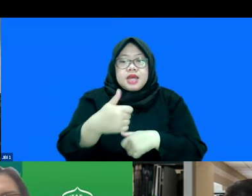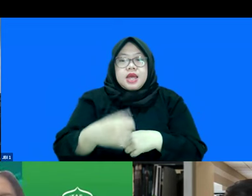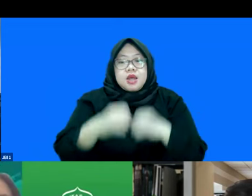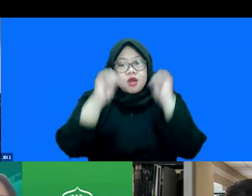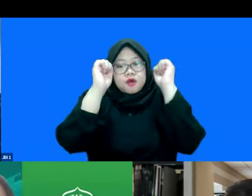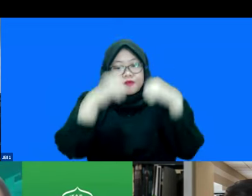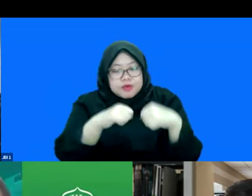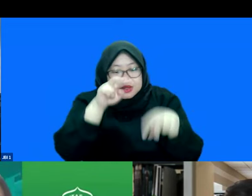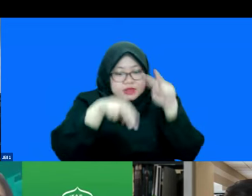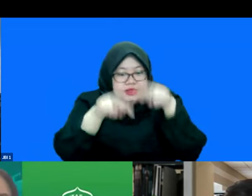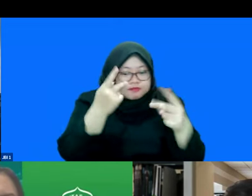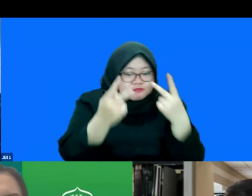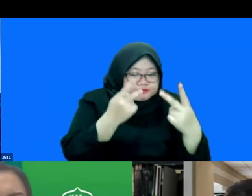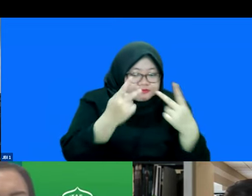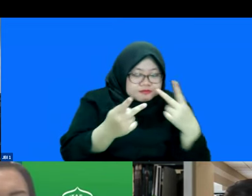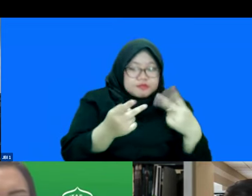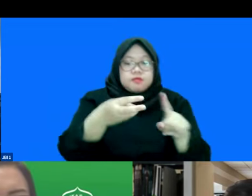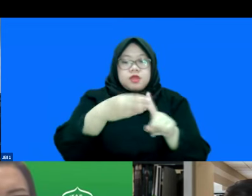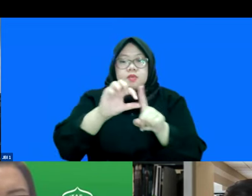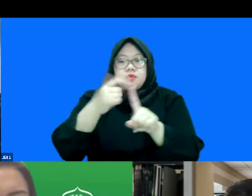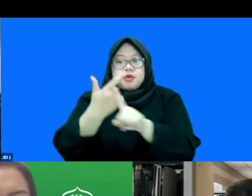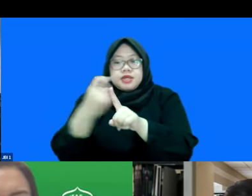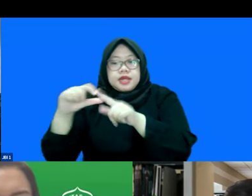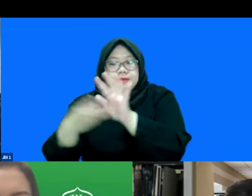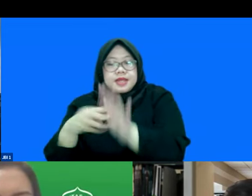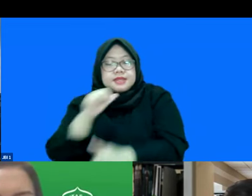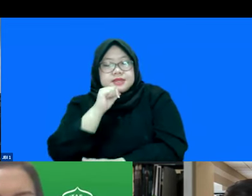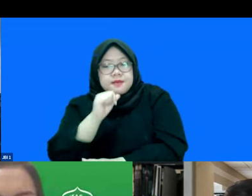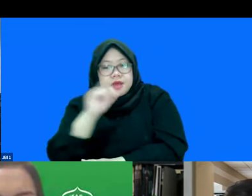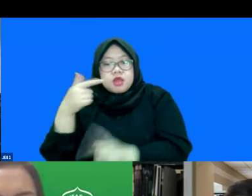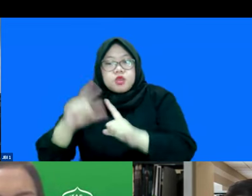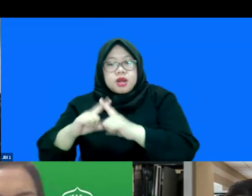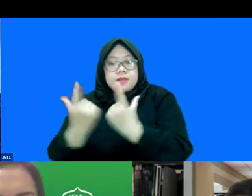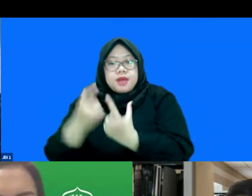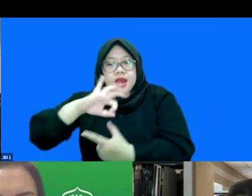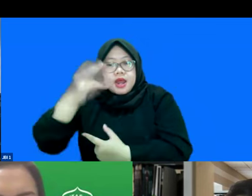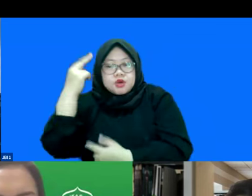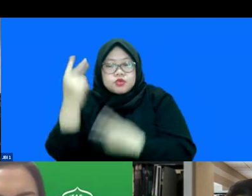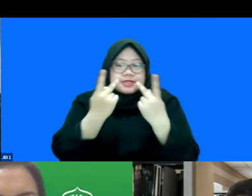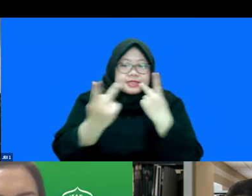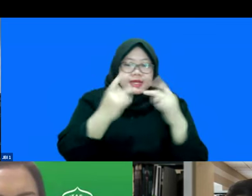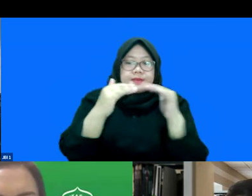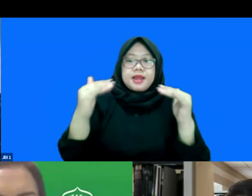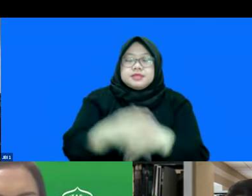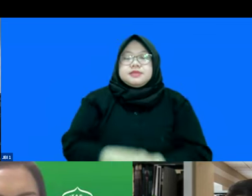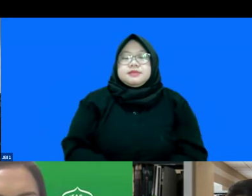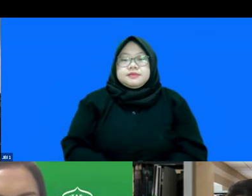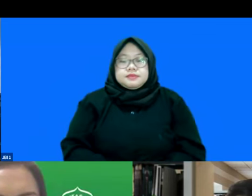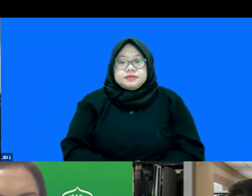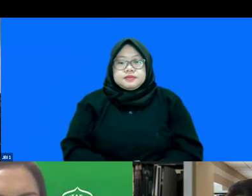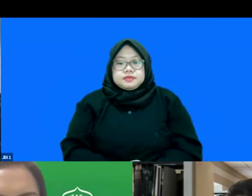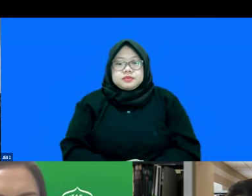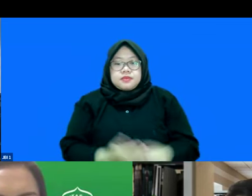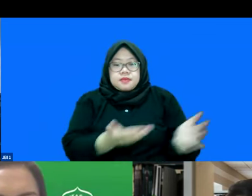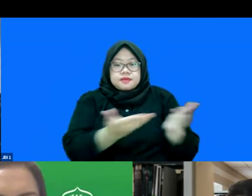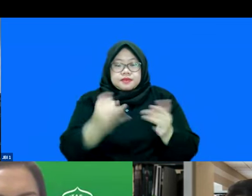bodycam tersebut, apakah langsung oleh penyidik atau butuh lembaga lain sebagai bentuk check and balance? Terima kasih. Bang Ihsan